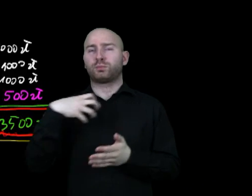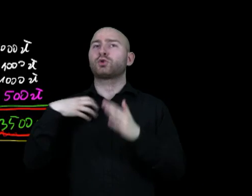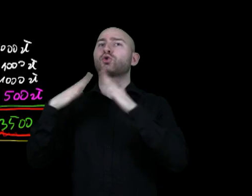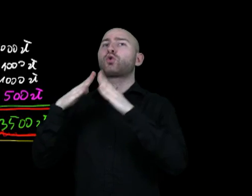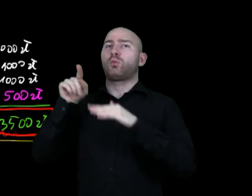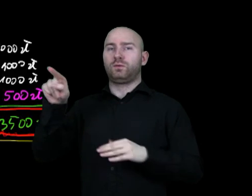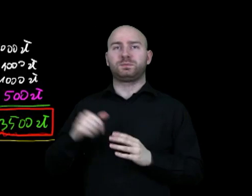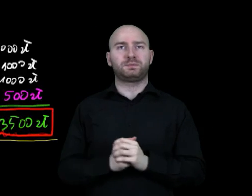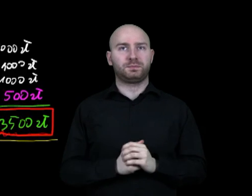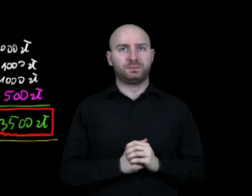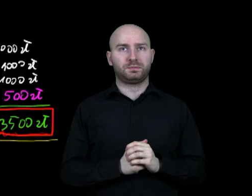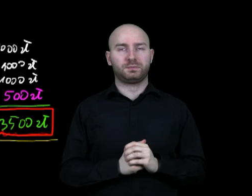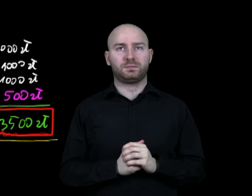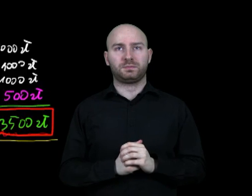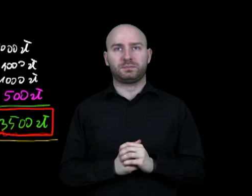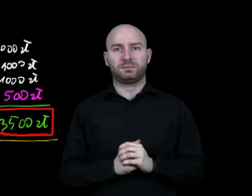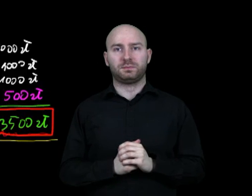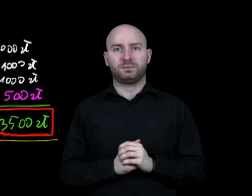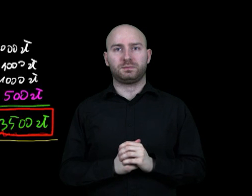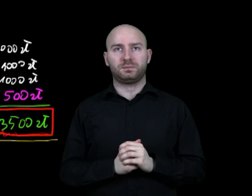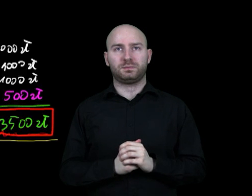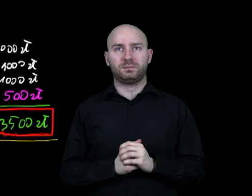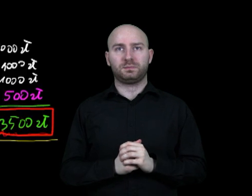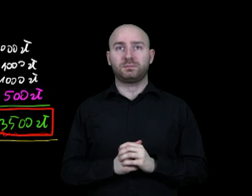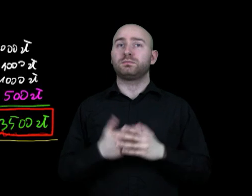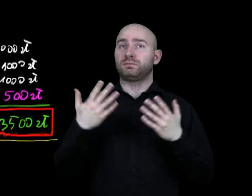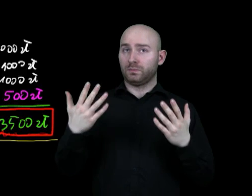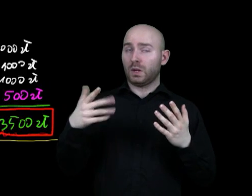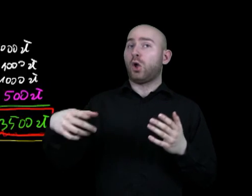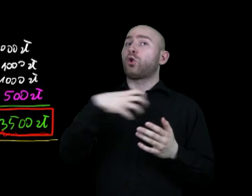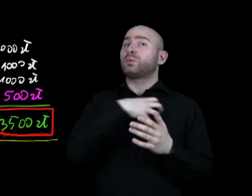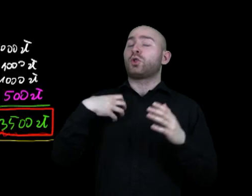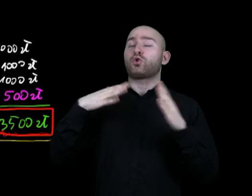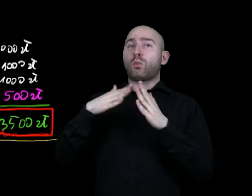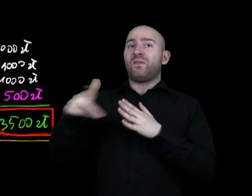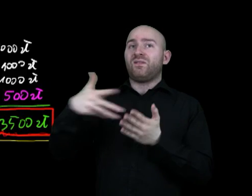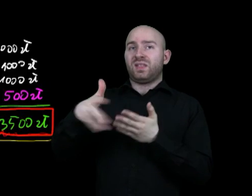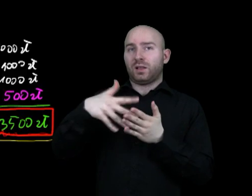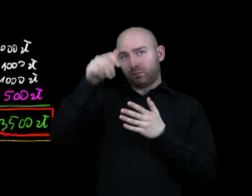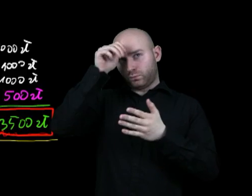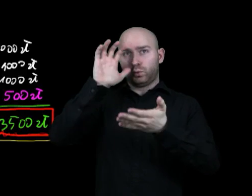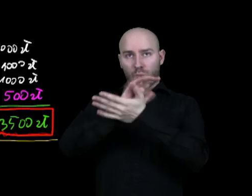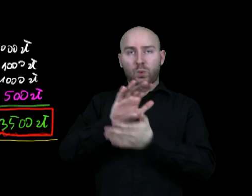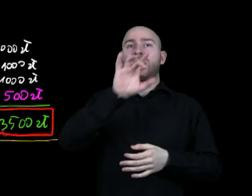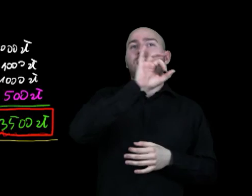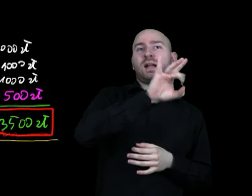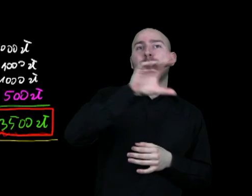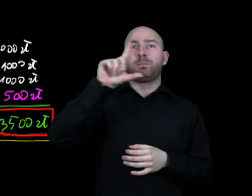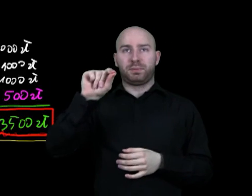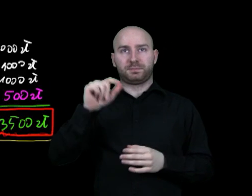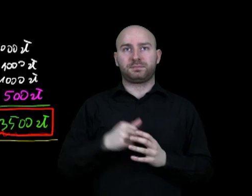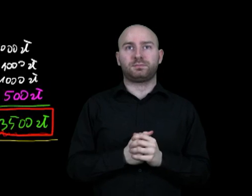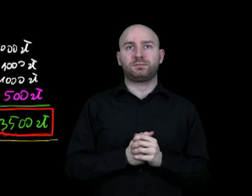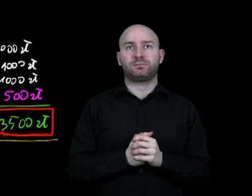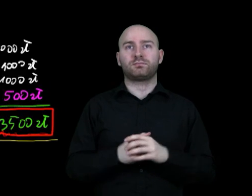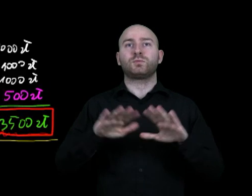wydatkom gospodarstwa domowego. Wydatki gospodarstwa domowego, GP, skrót od gospodarstwo